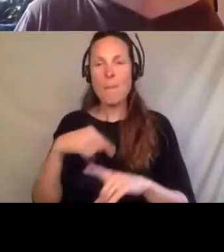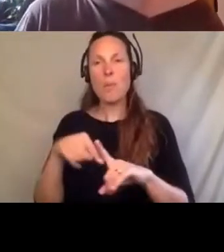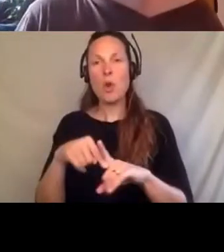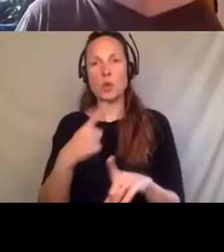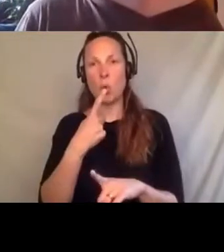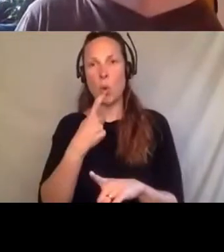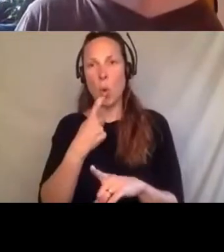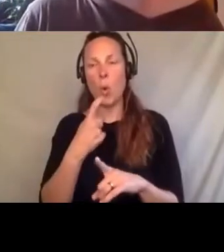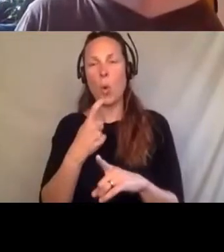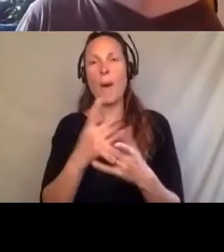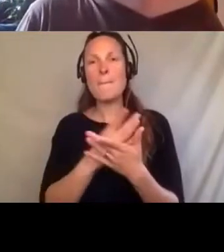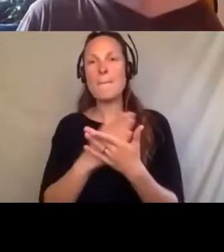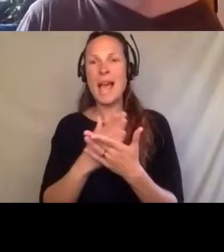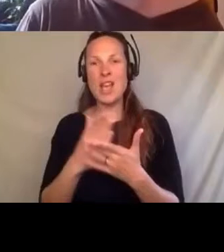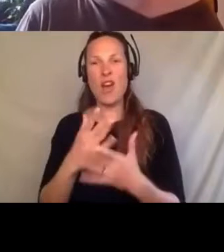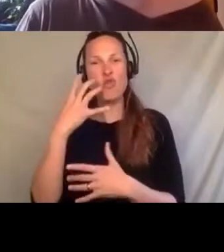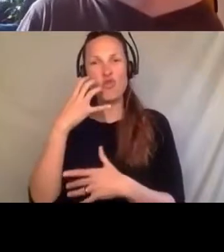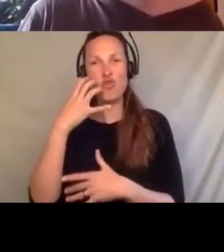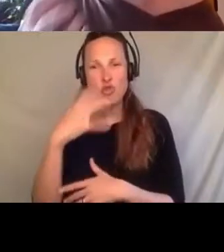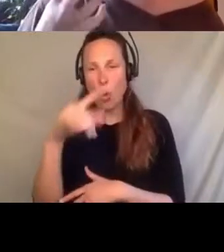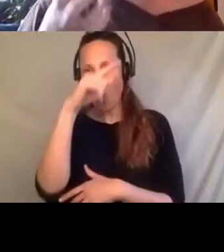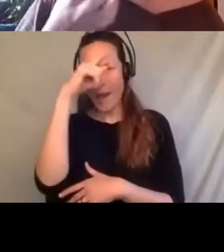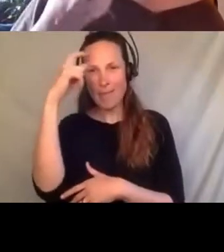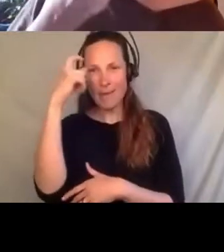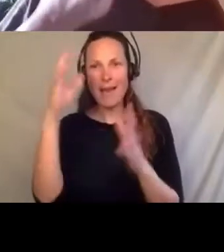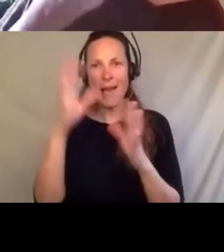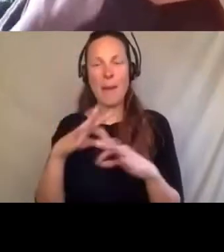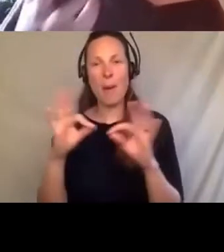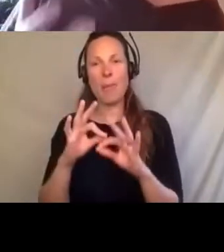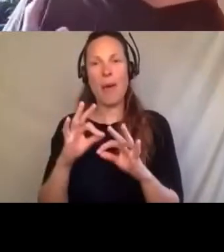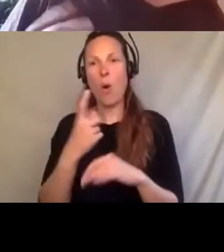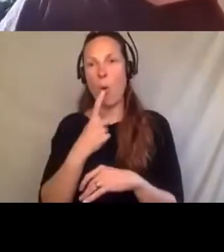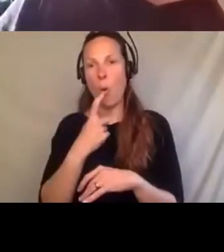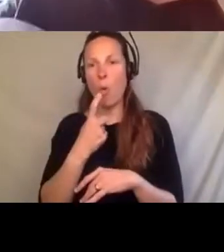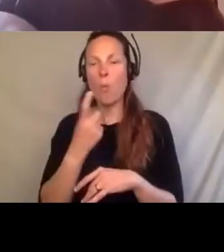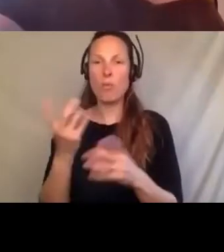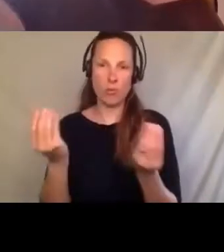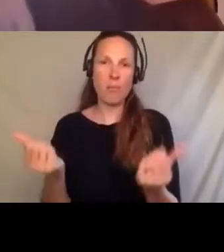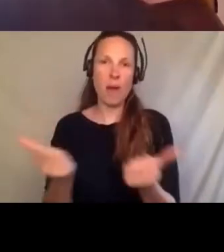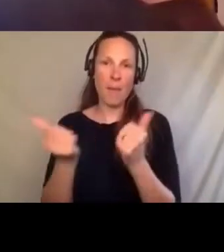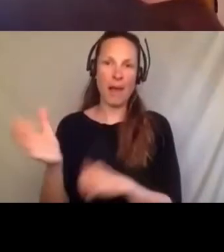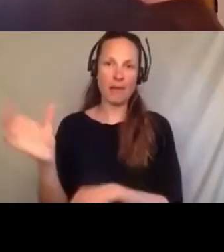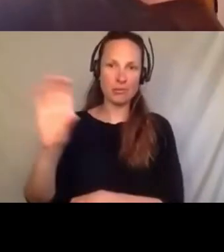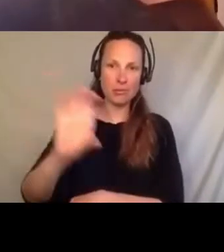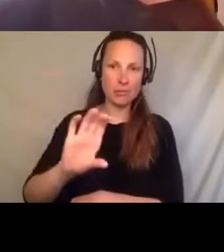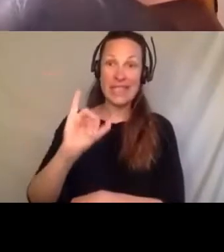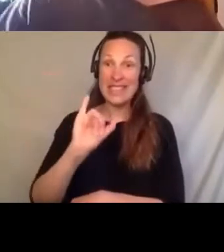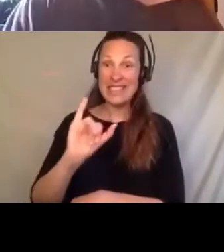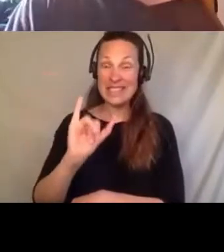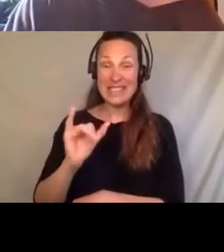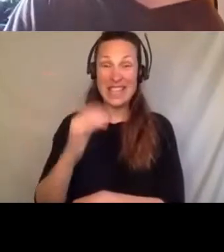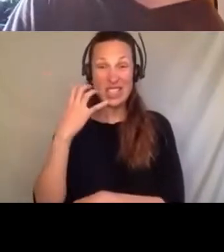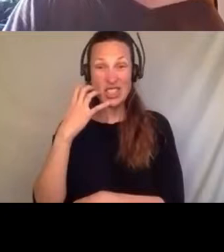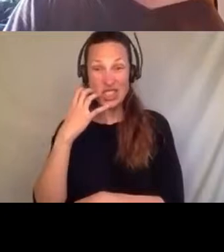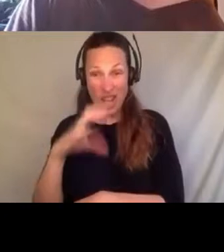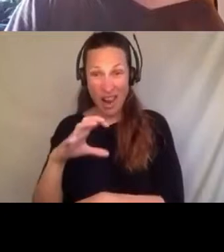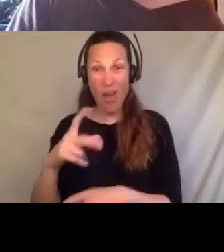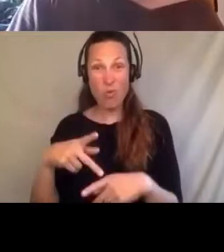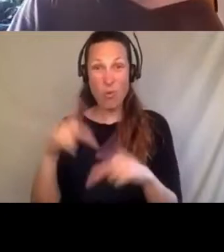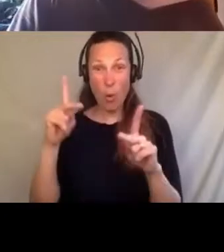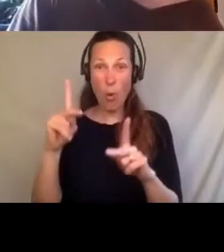surtout durant les périodes de grande chaleur, parce que si elle a trop chaud, elle va tout de suite monter en